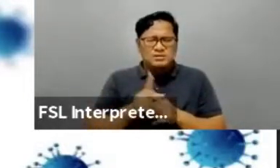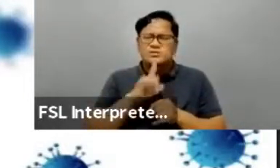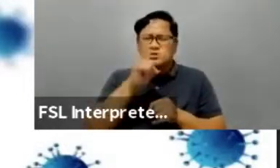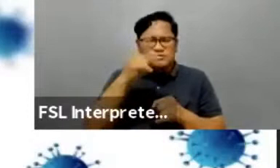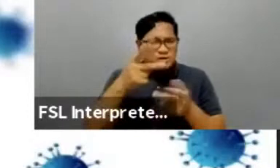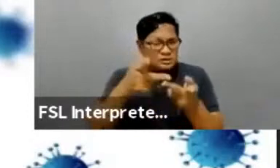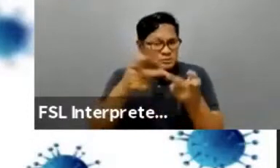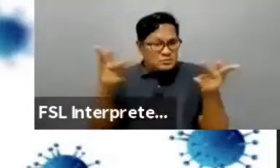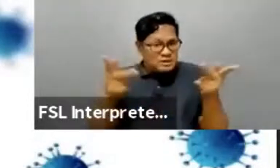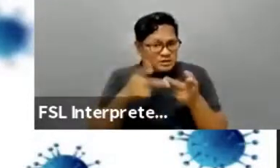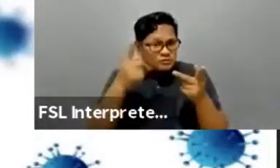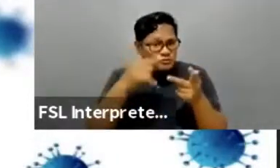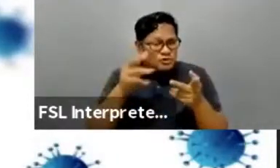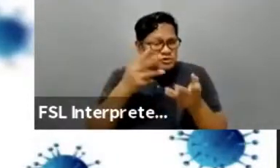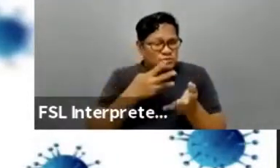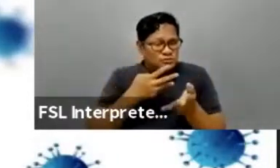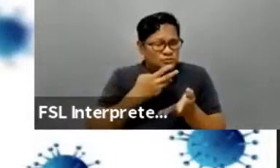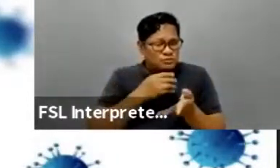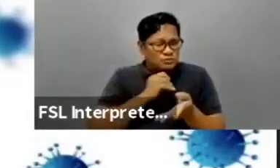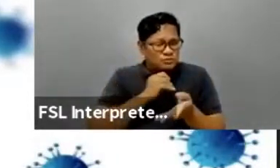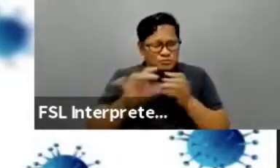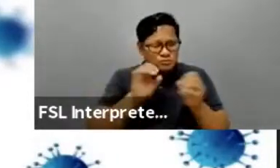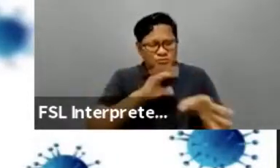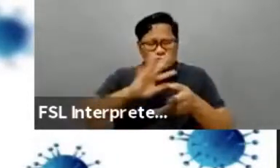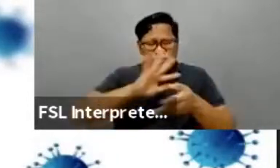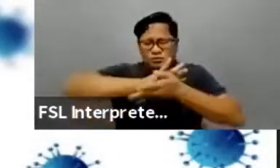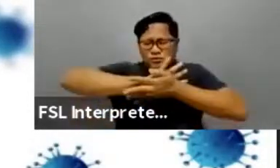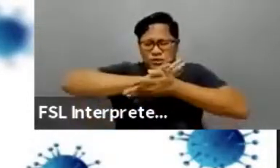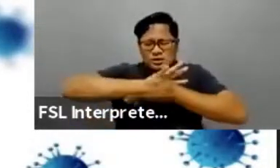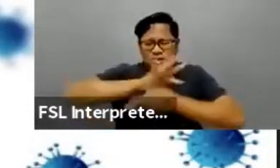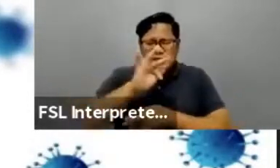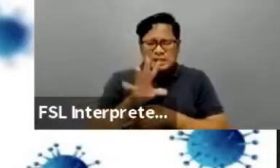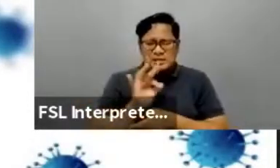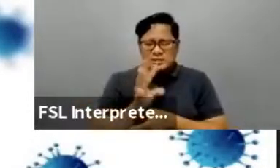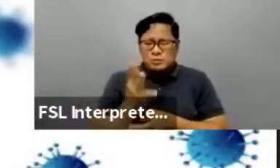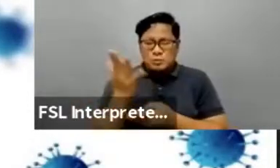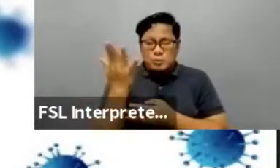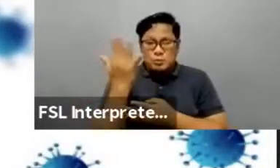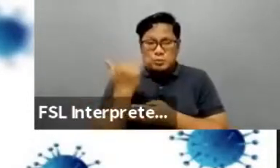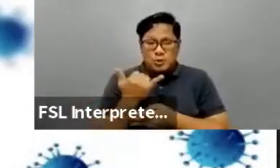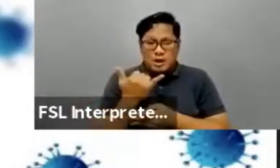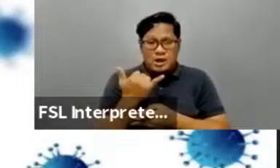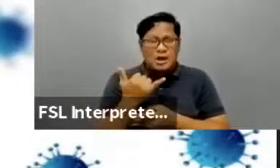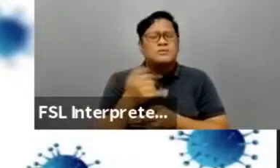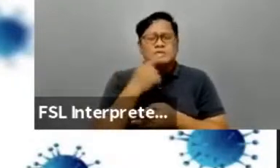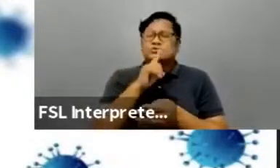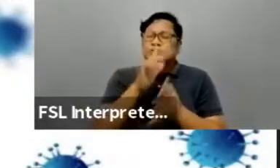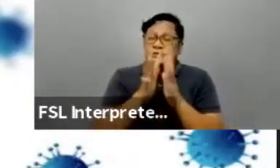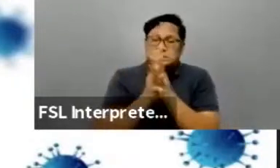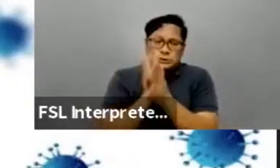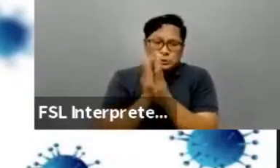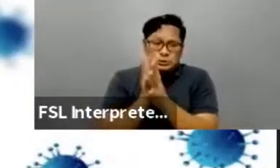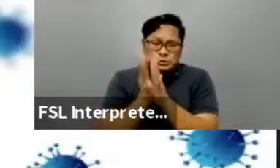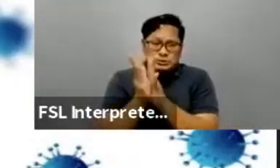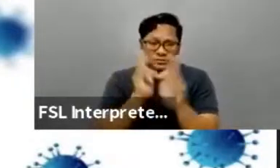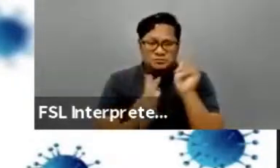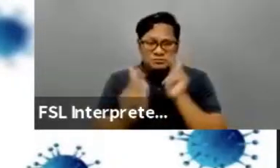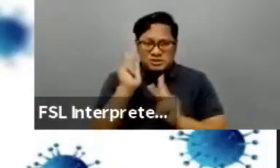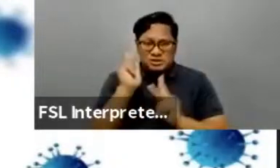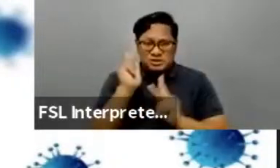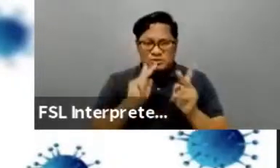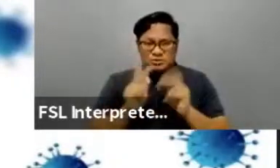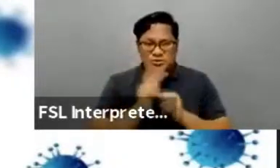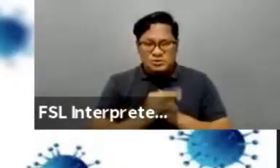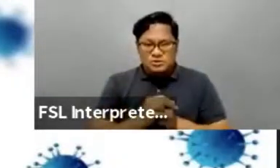sa pagkalat ng COVID-19 dahil nagiging siksikan ang mga tao